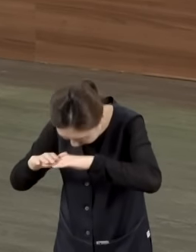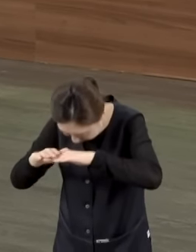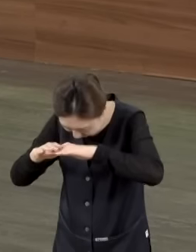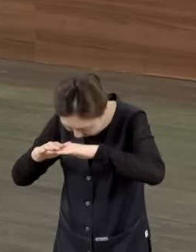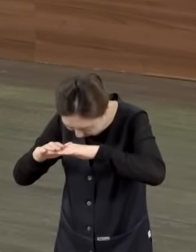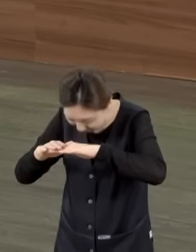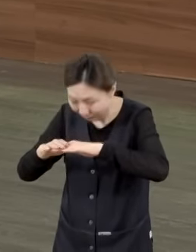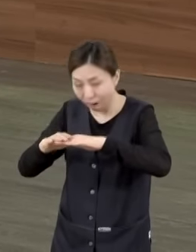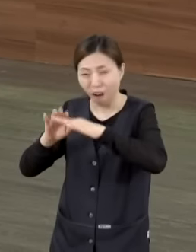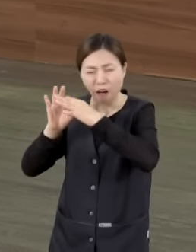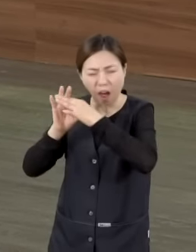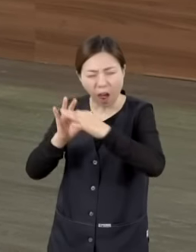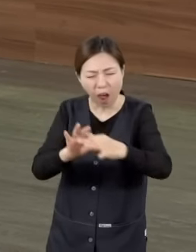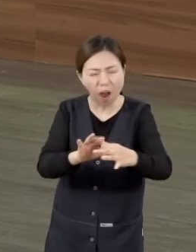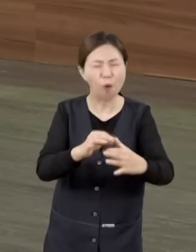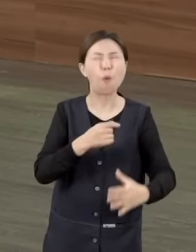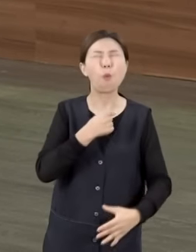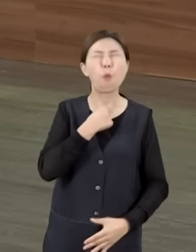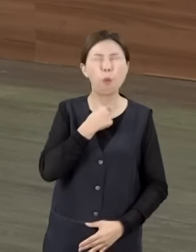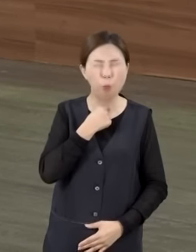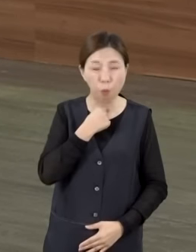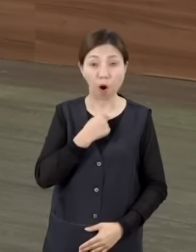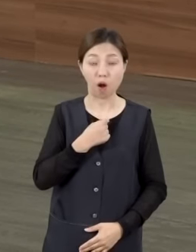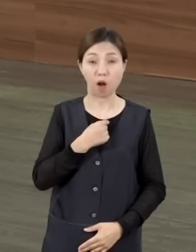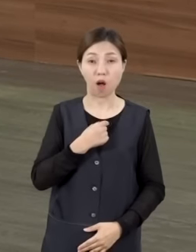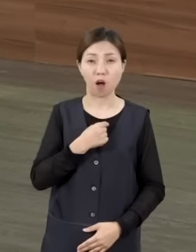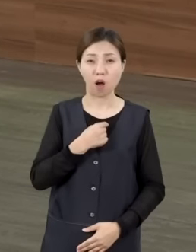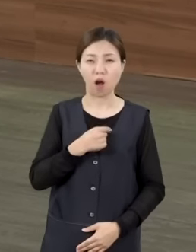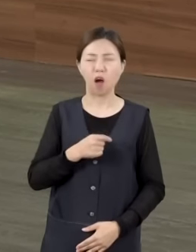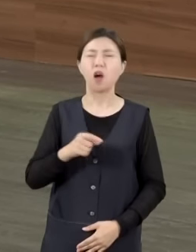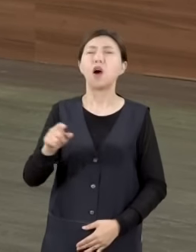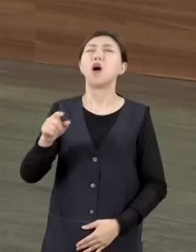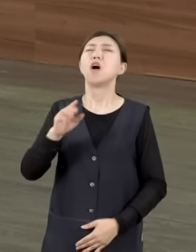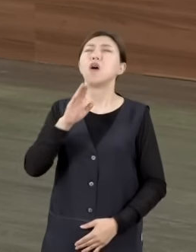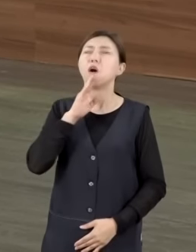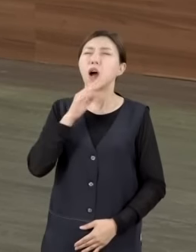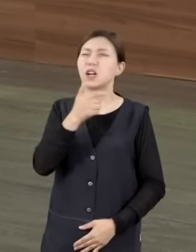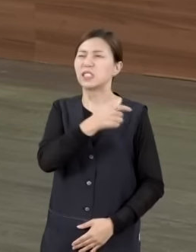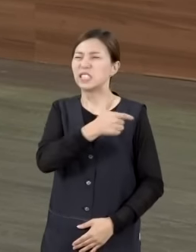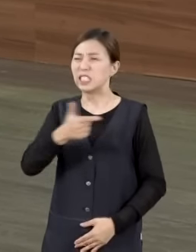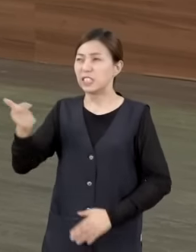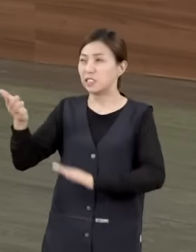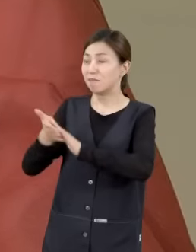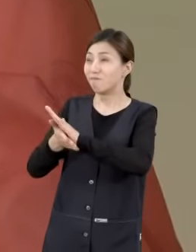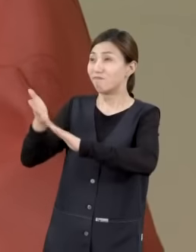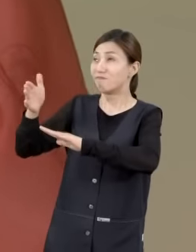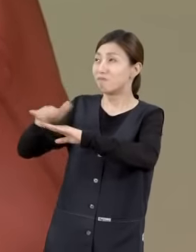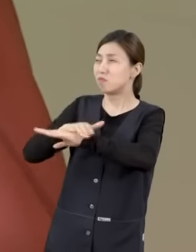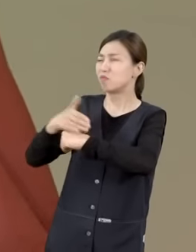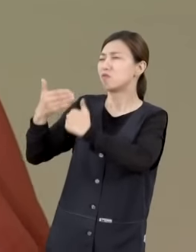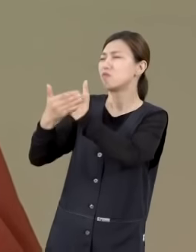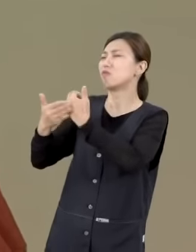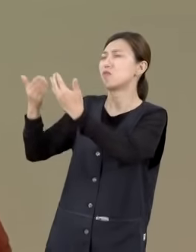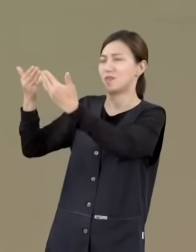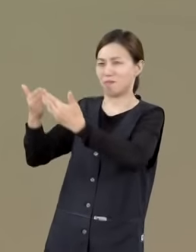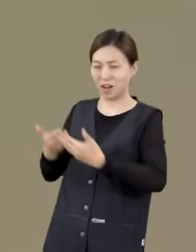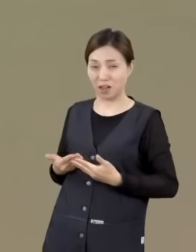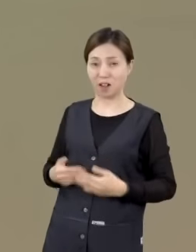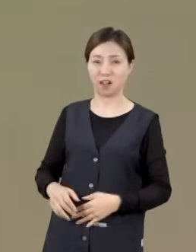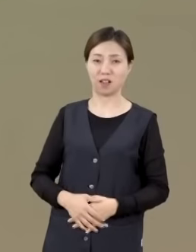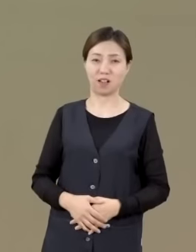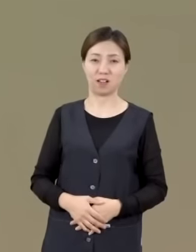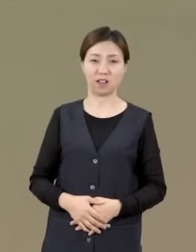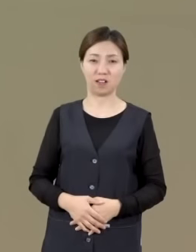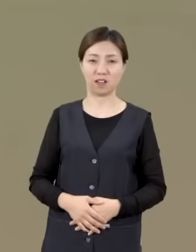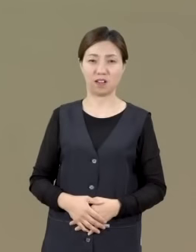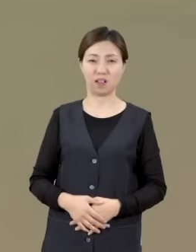기어다닐 정 기어다니고 싶을 정도로 가피를 많이 받았어요 하지만 그렇게 매일매일